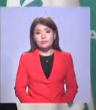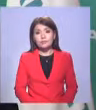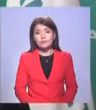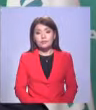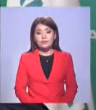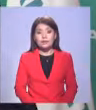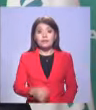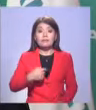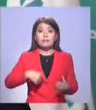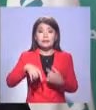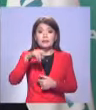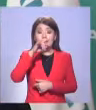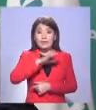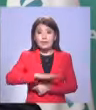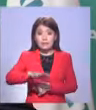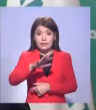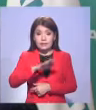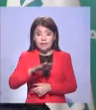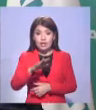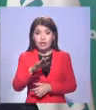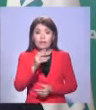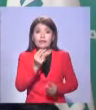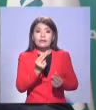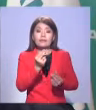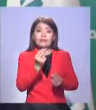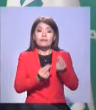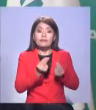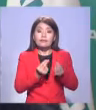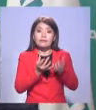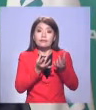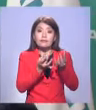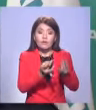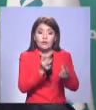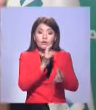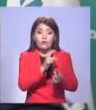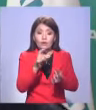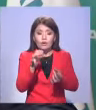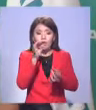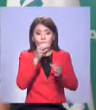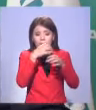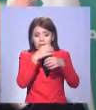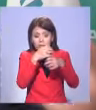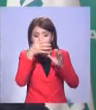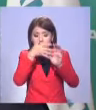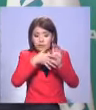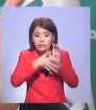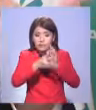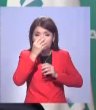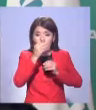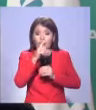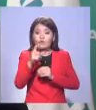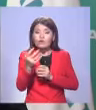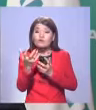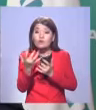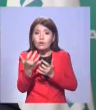Біздің елімізде лудомания мен лудомания дертін зерттейтін нақты зерттеу жұмысы қанша адам ауырады емдеу